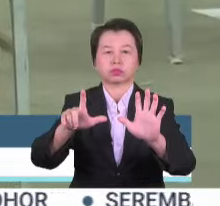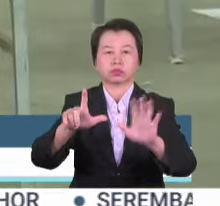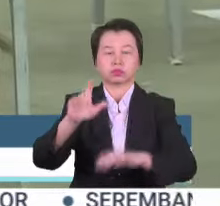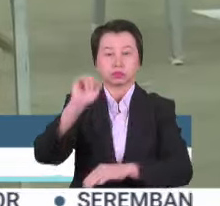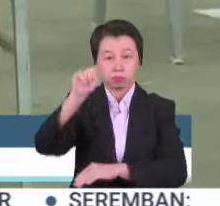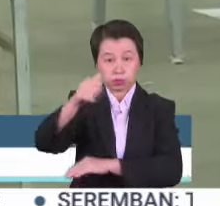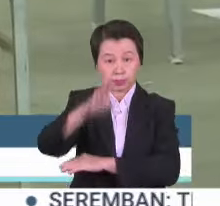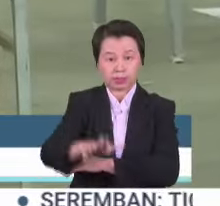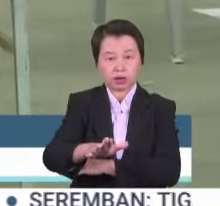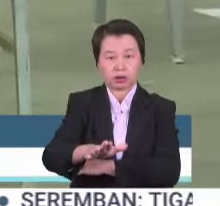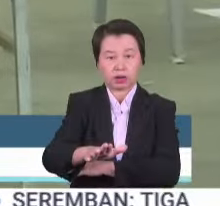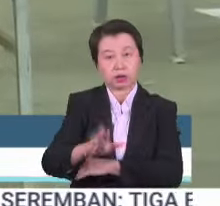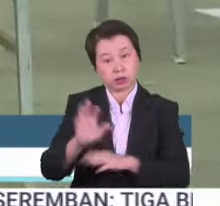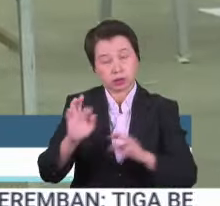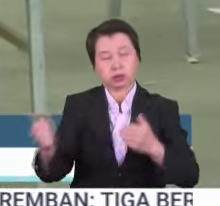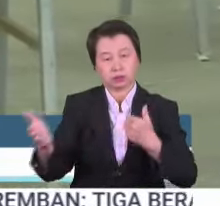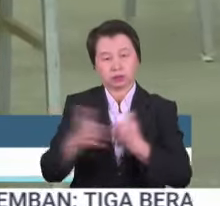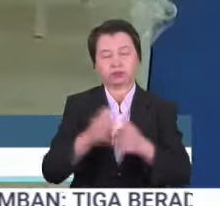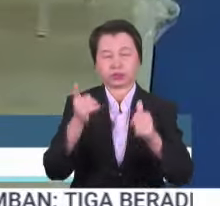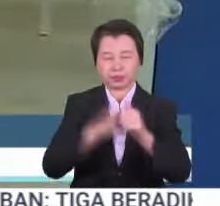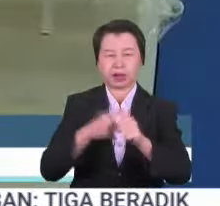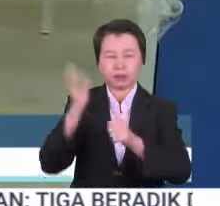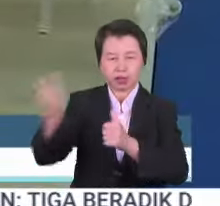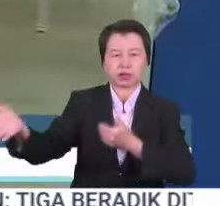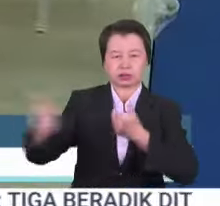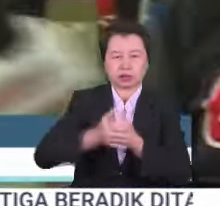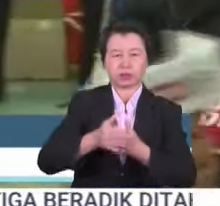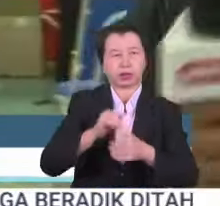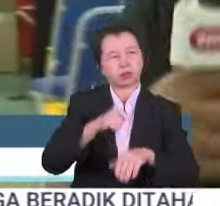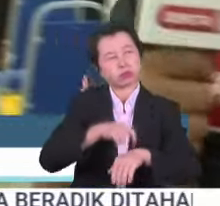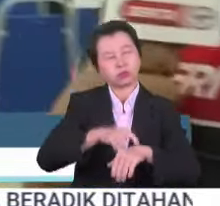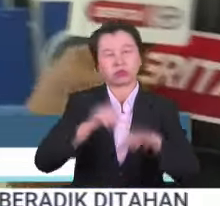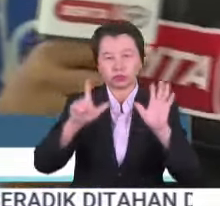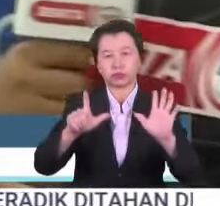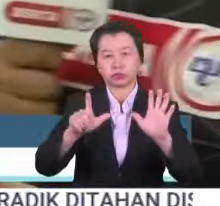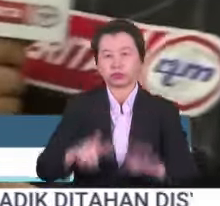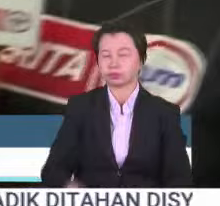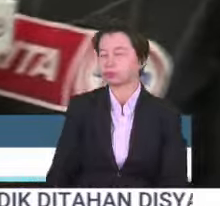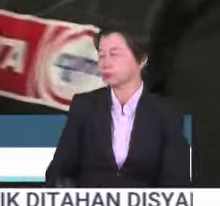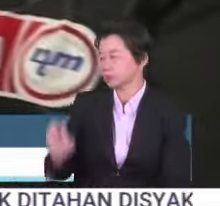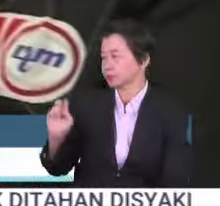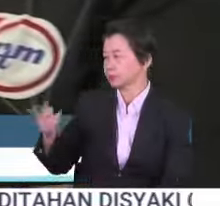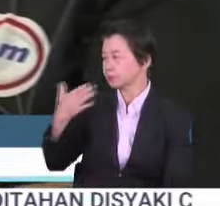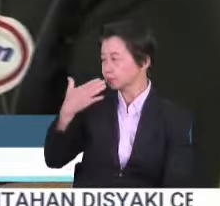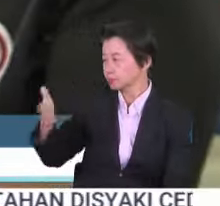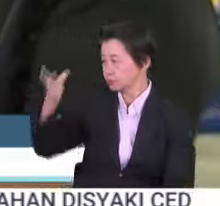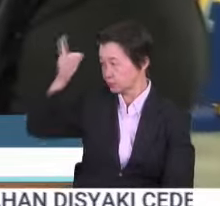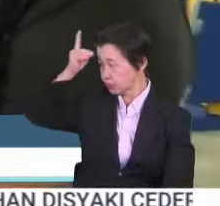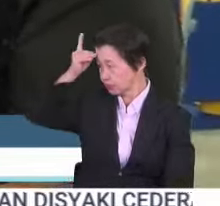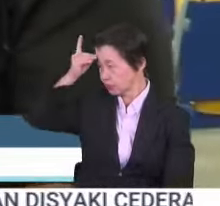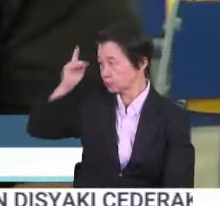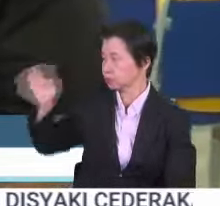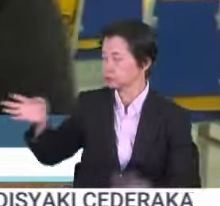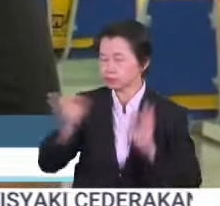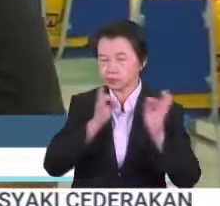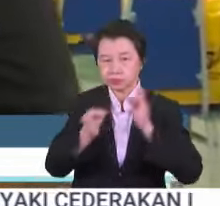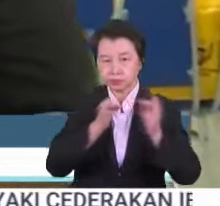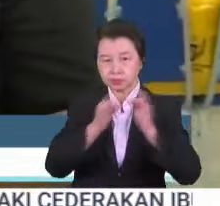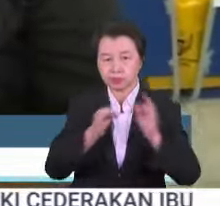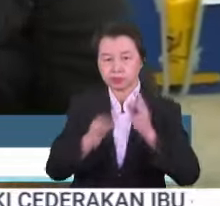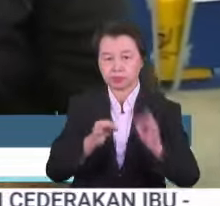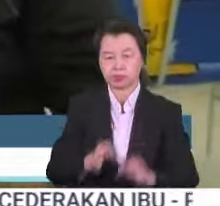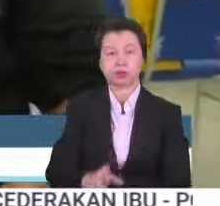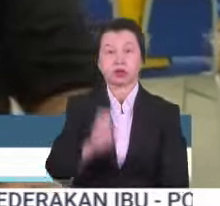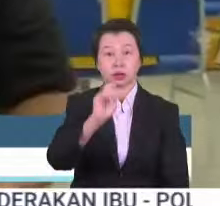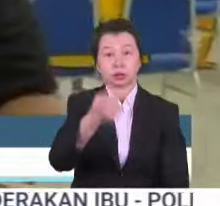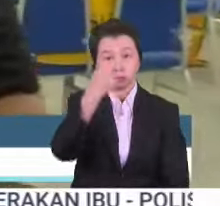petang esok boleh sampai peti undi yang pertama lah. Okey, baik. Baik, Datuk, di atas perkongsian itu tadi.